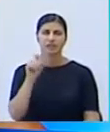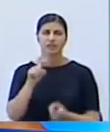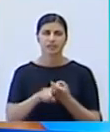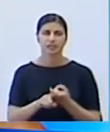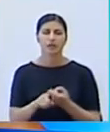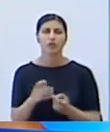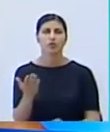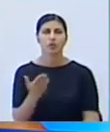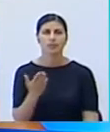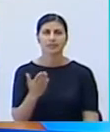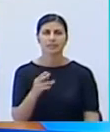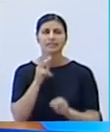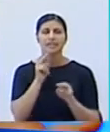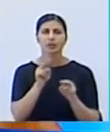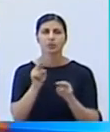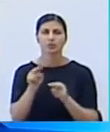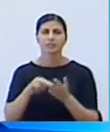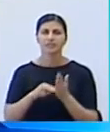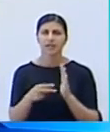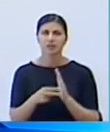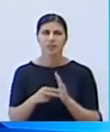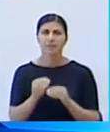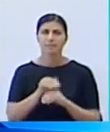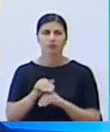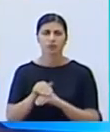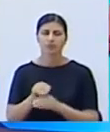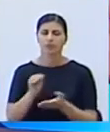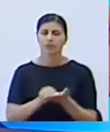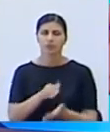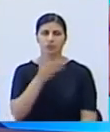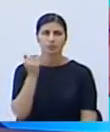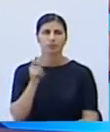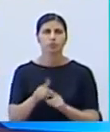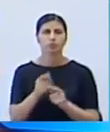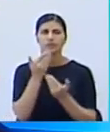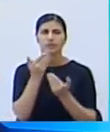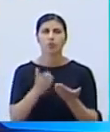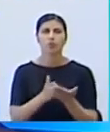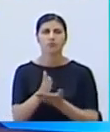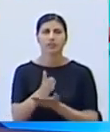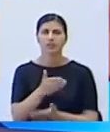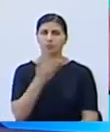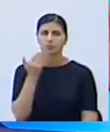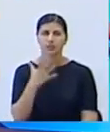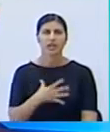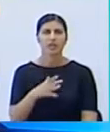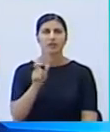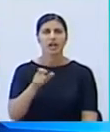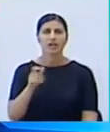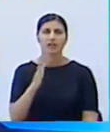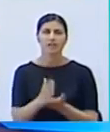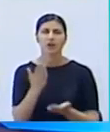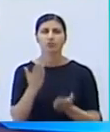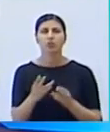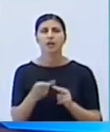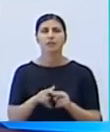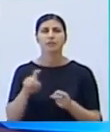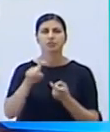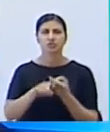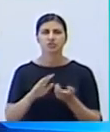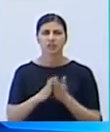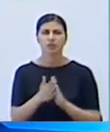როდესაც დარეგულირების გეგმა ფაქტობრივად არდევს საბოლოო მიზანი, ვართო არა ქართველი ხალხი შეთანხმებული იმასთან